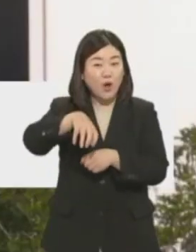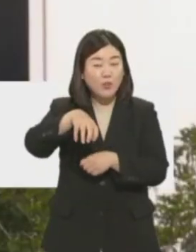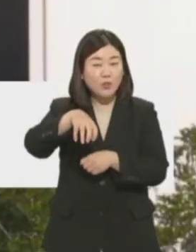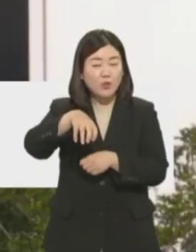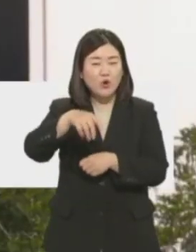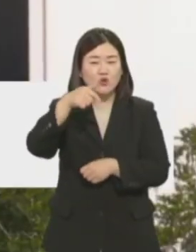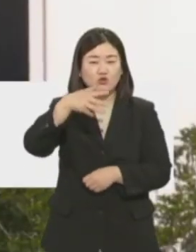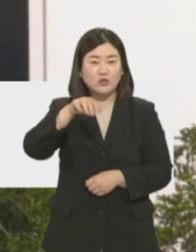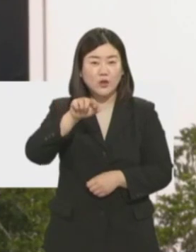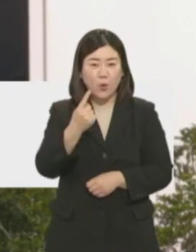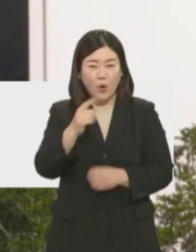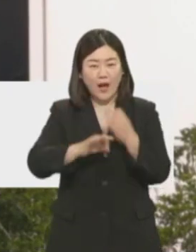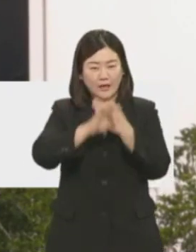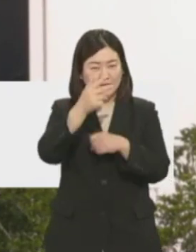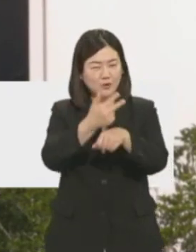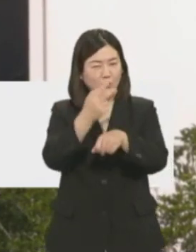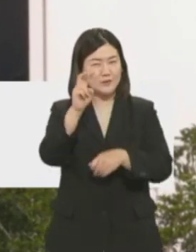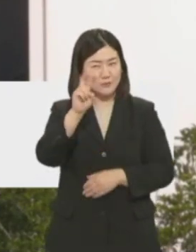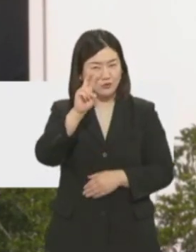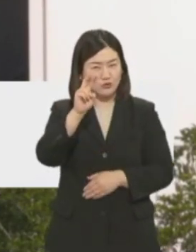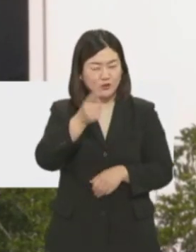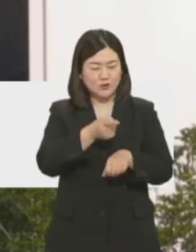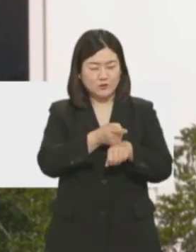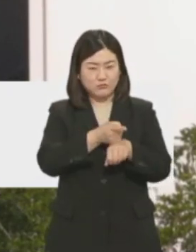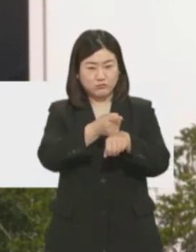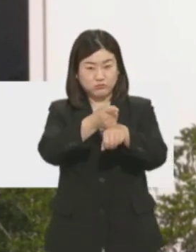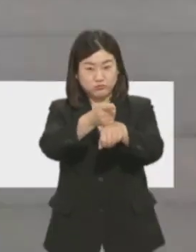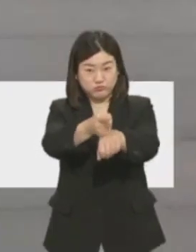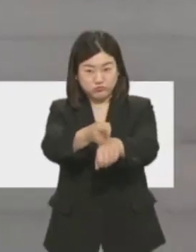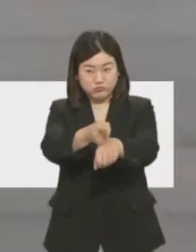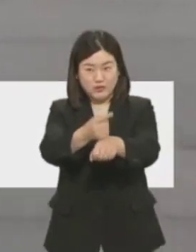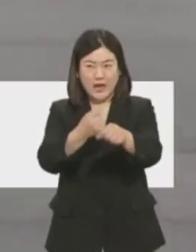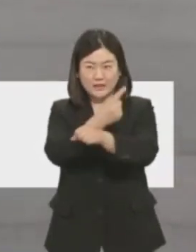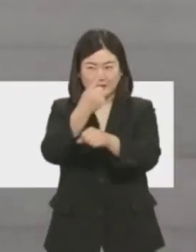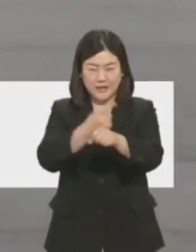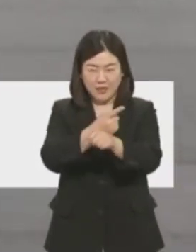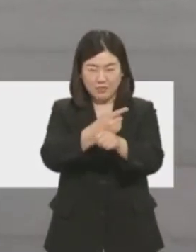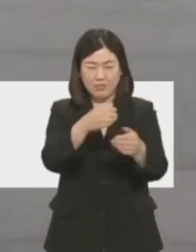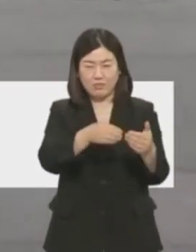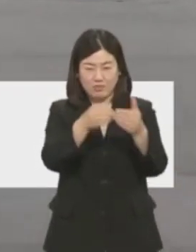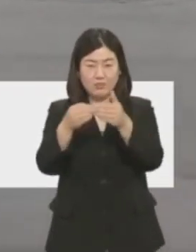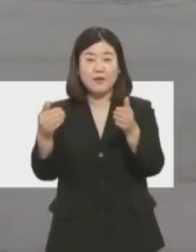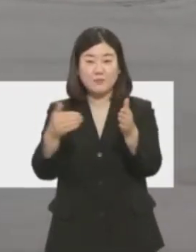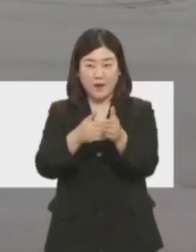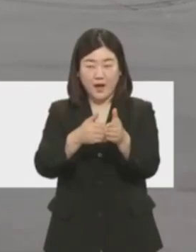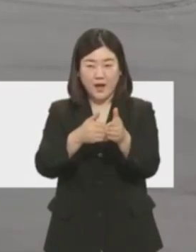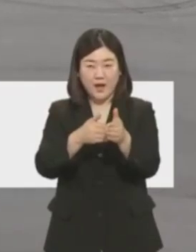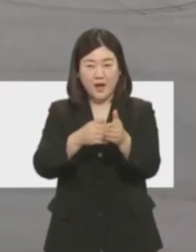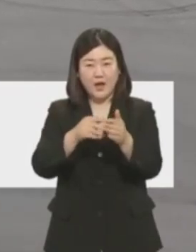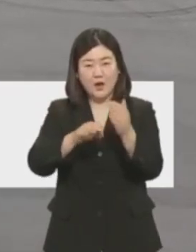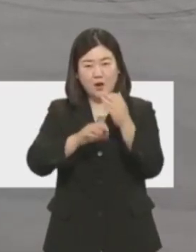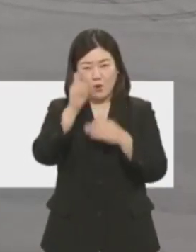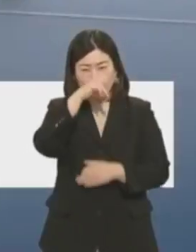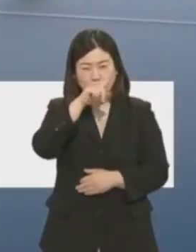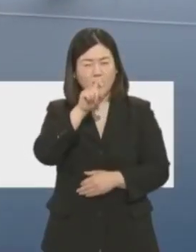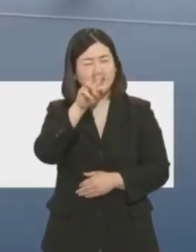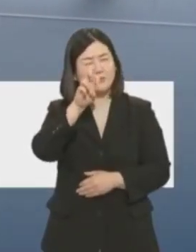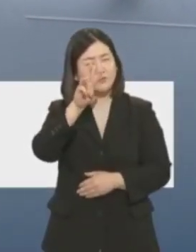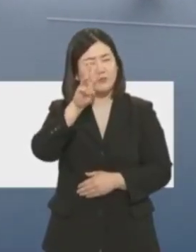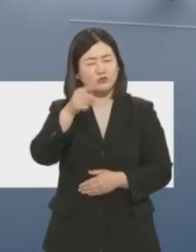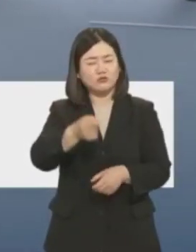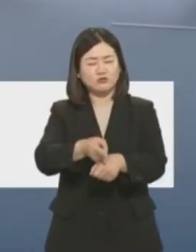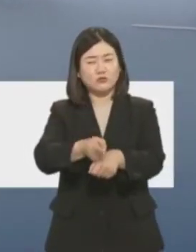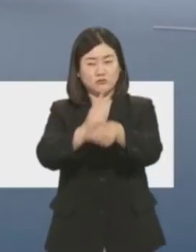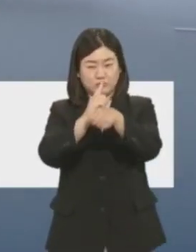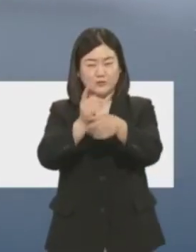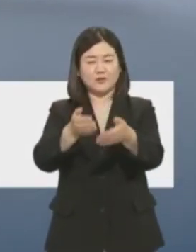우리 혼낸 오늘 아침 7시 20분 무인 특수 차량에 실려 1시간여 만에 이송의 만료됐고 오전 11시 33분엔